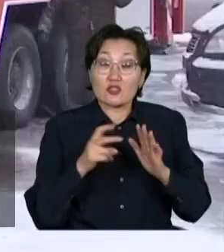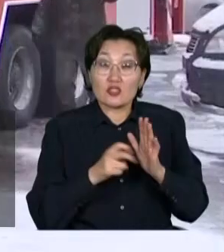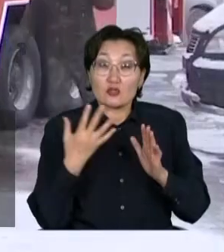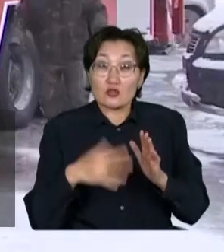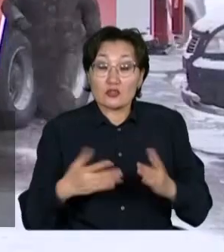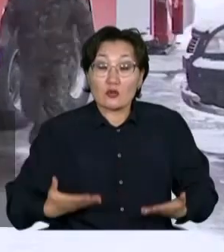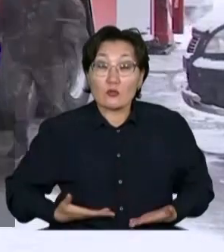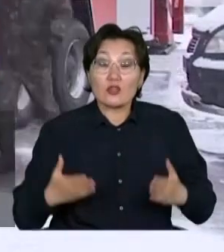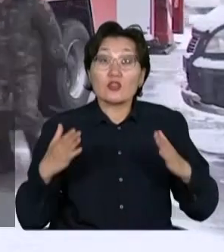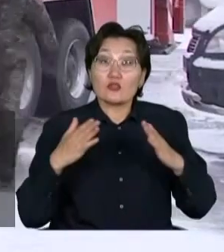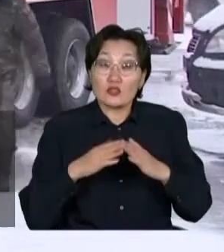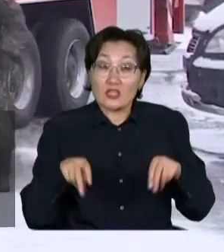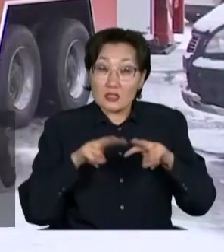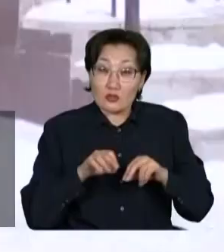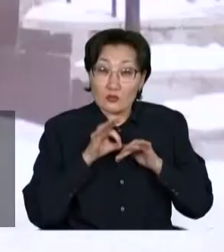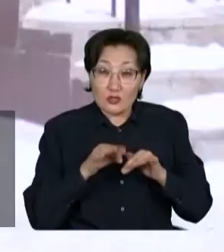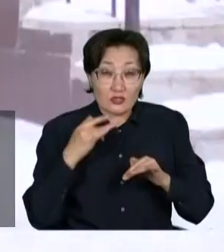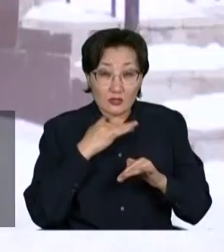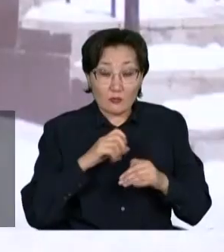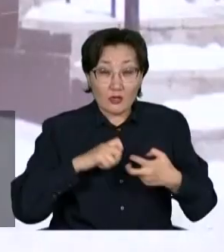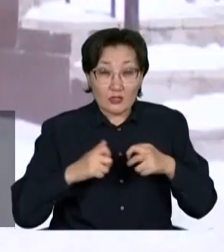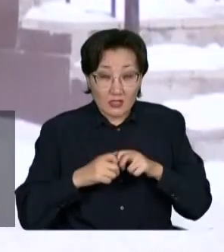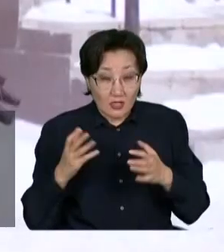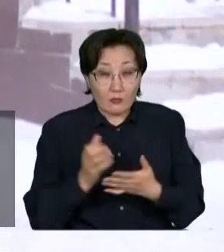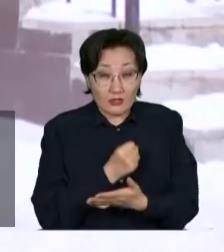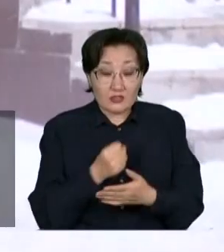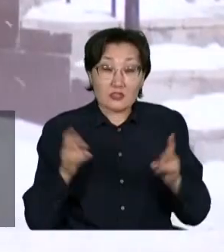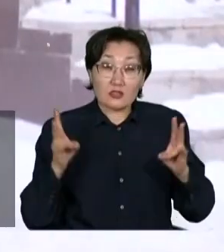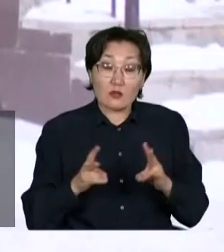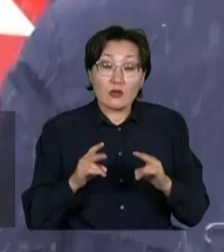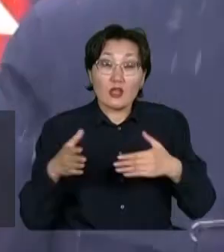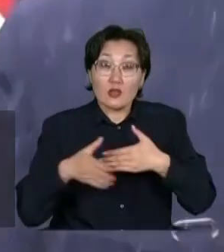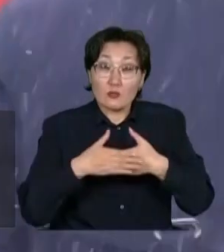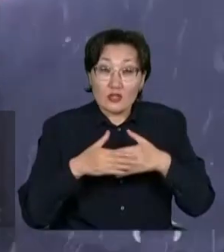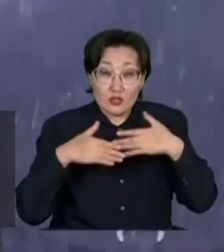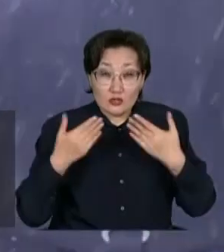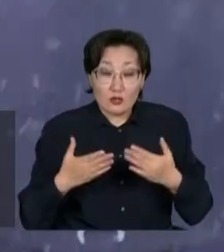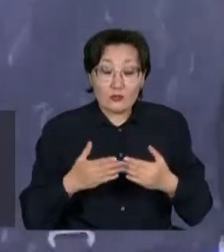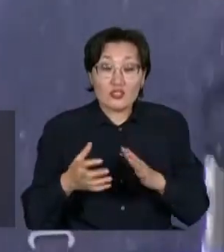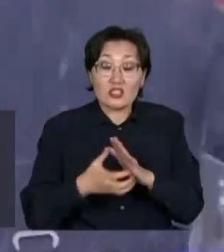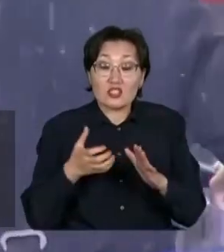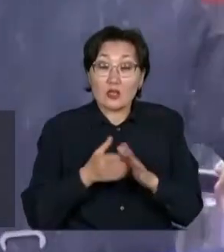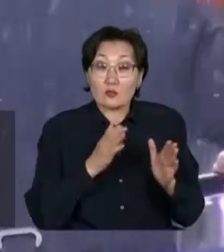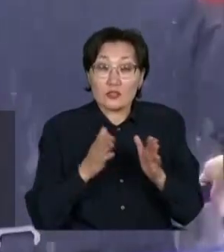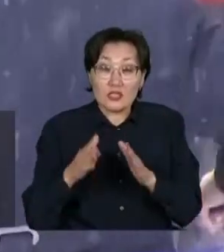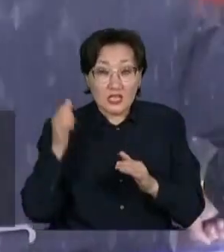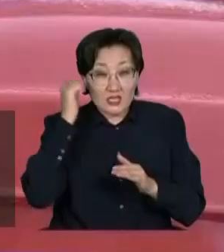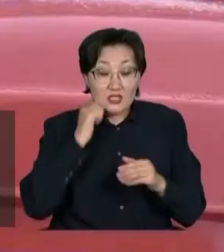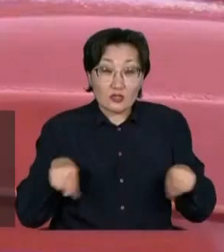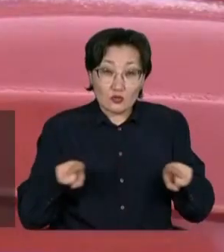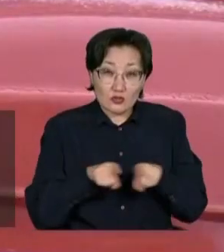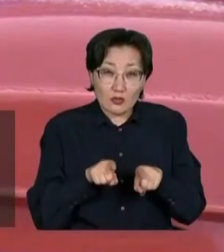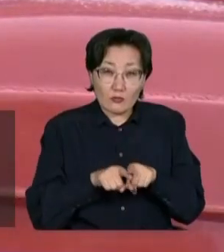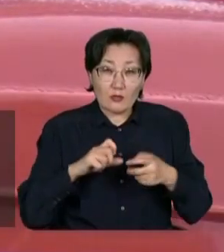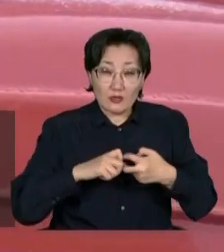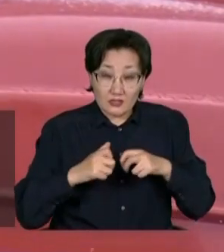750-іне тексеріс жүргізіпті. Көпшілігінде кемшілік анықталған. Апатты есіктердің болмауы, шақырту жүйелерінің ескіруі сынды